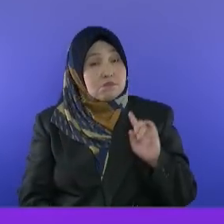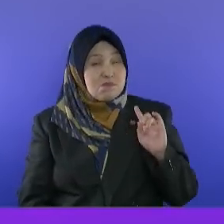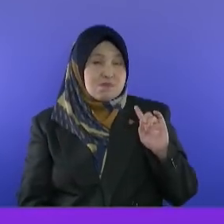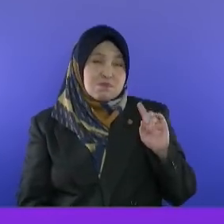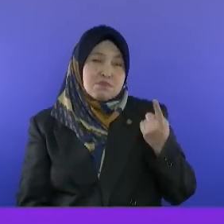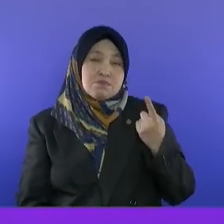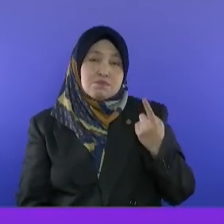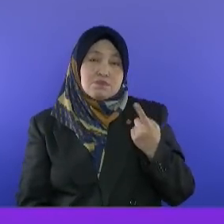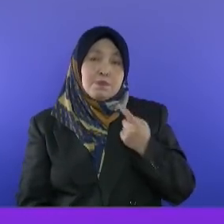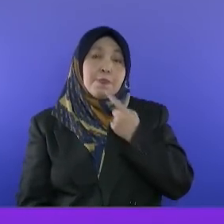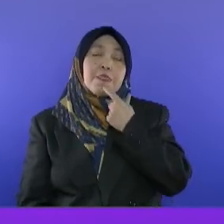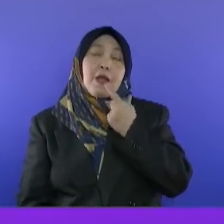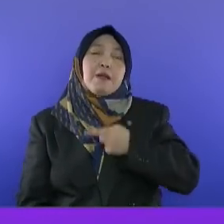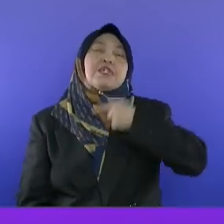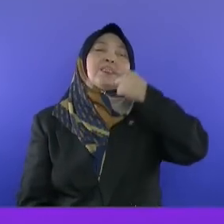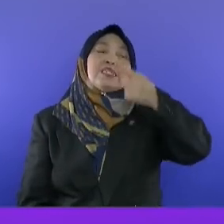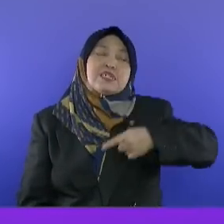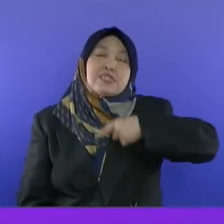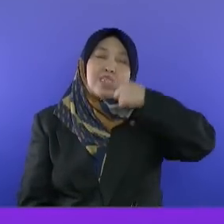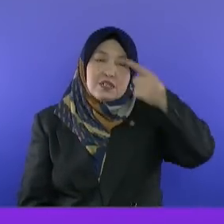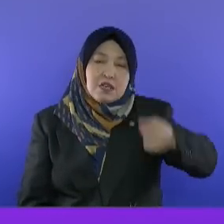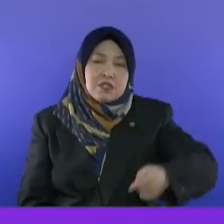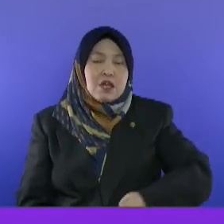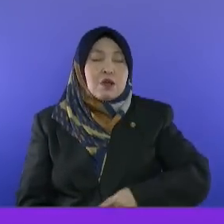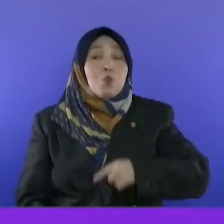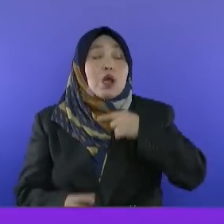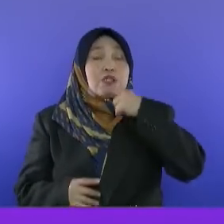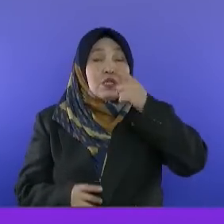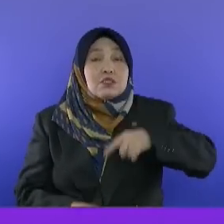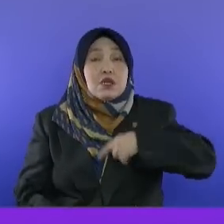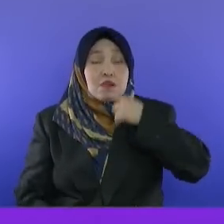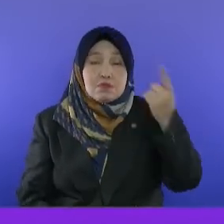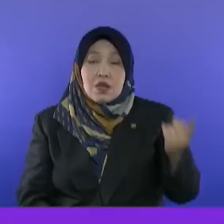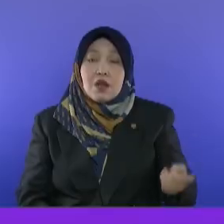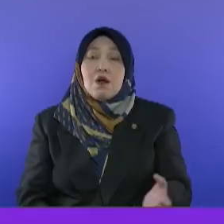keluar Jadi kalau keluar